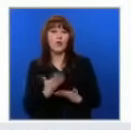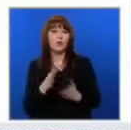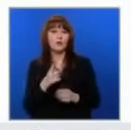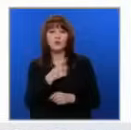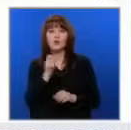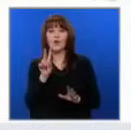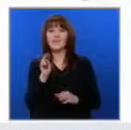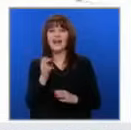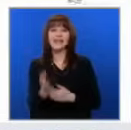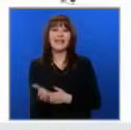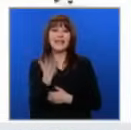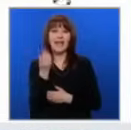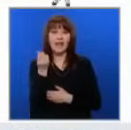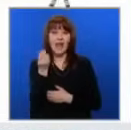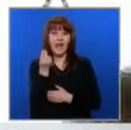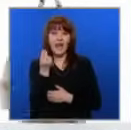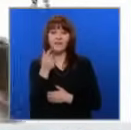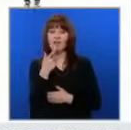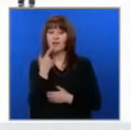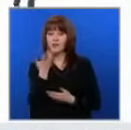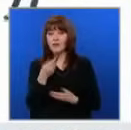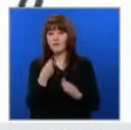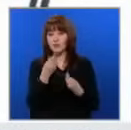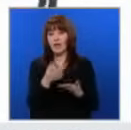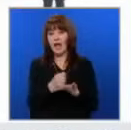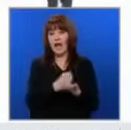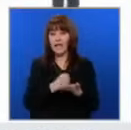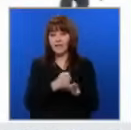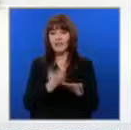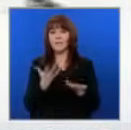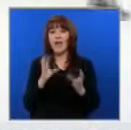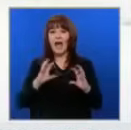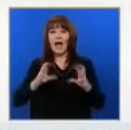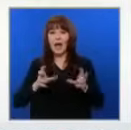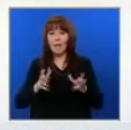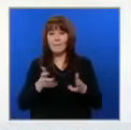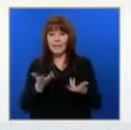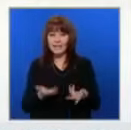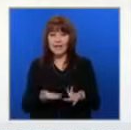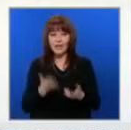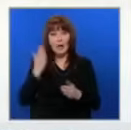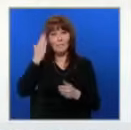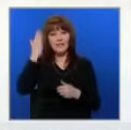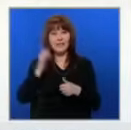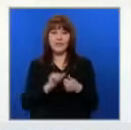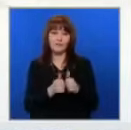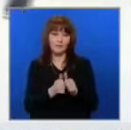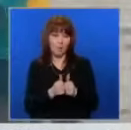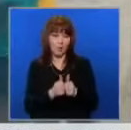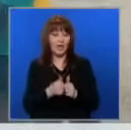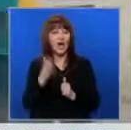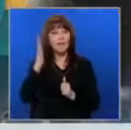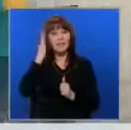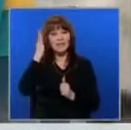120 000 лева, които да му послужат за лечение и рехабилитация в чужбина. Министерството на спорта и Министерството